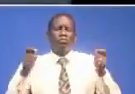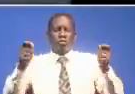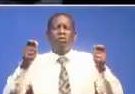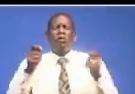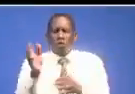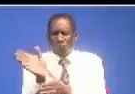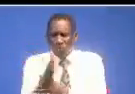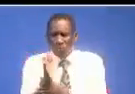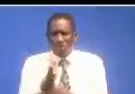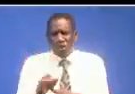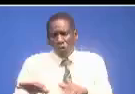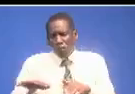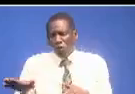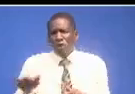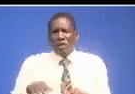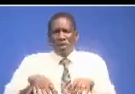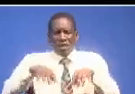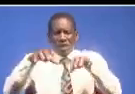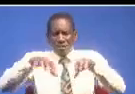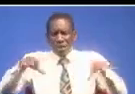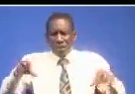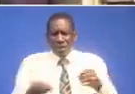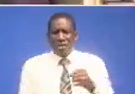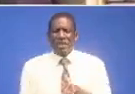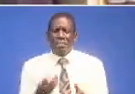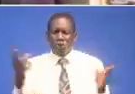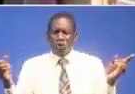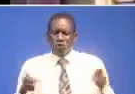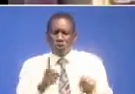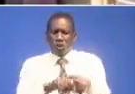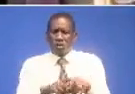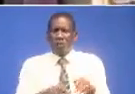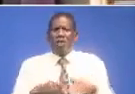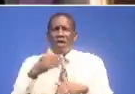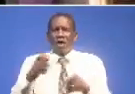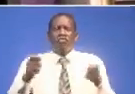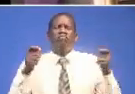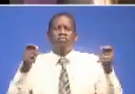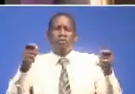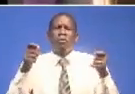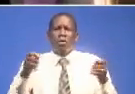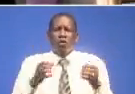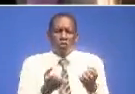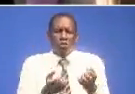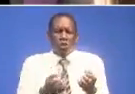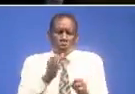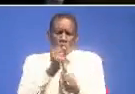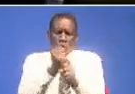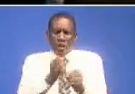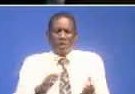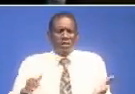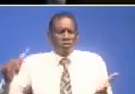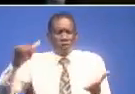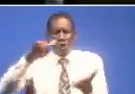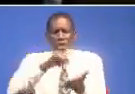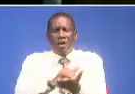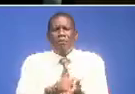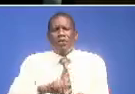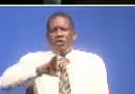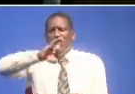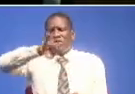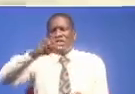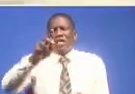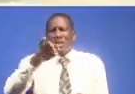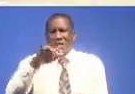Maandamano ya Alhamisi asubuhi Marikiti yalijiri saa chache baada ya maandamano ya wafanyakazi katika uwanja wa ndege